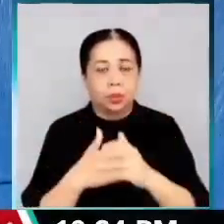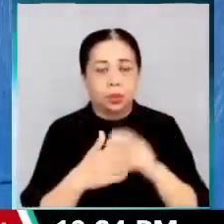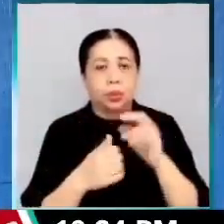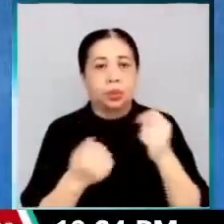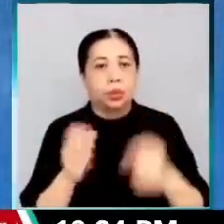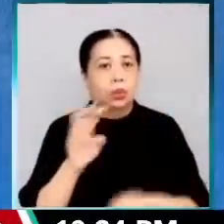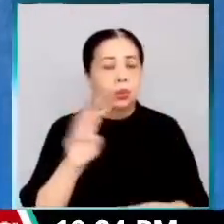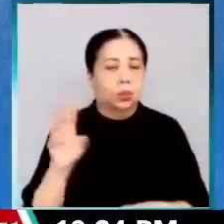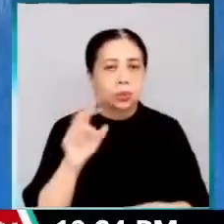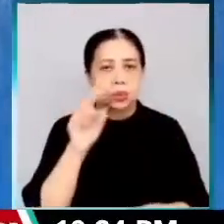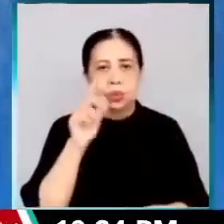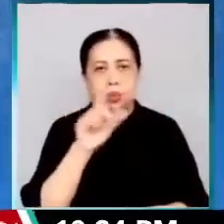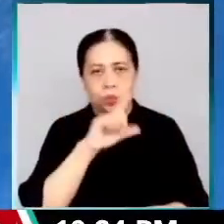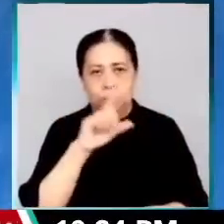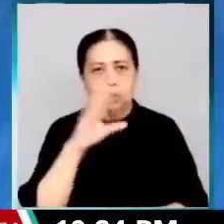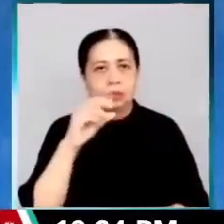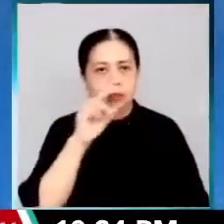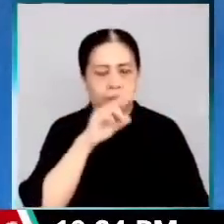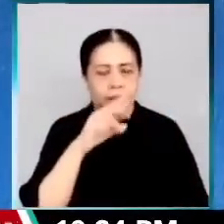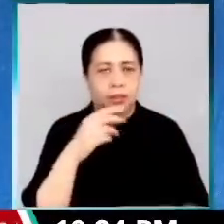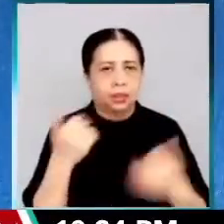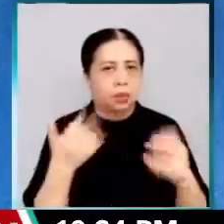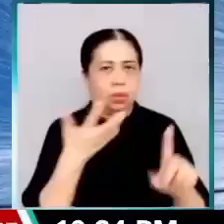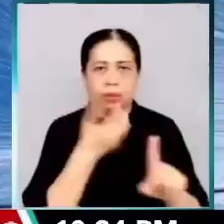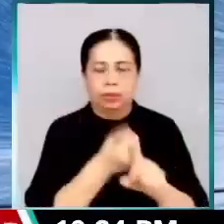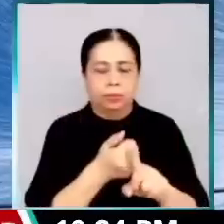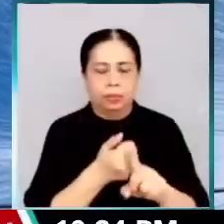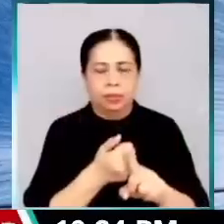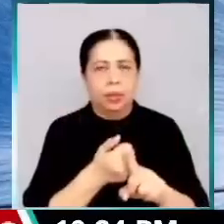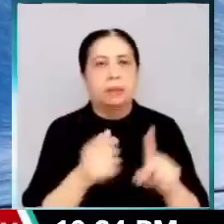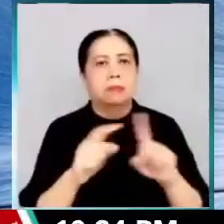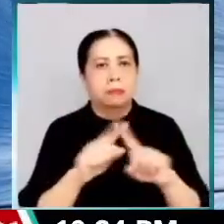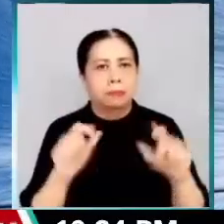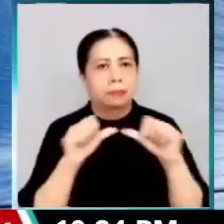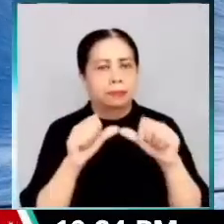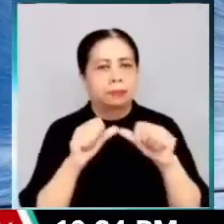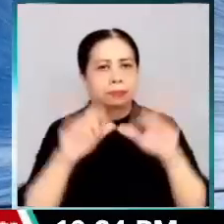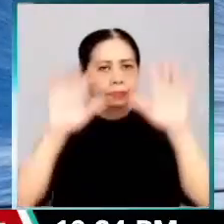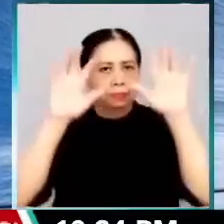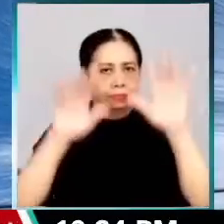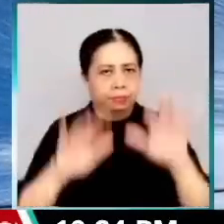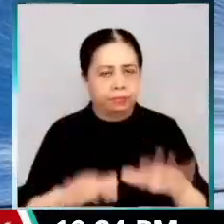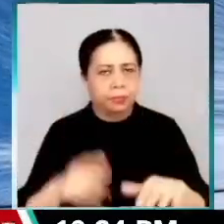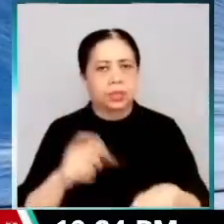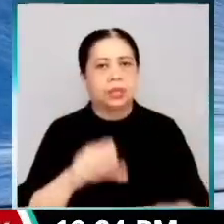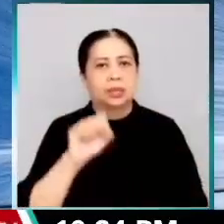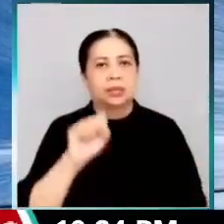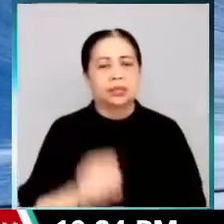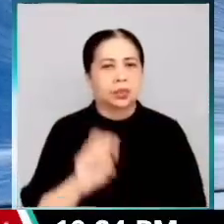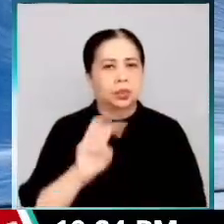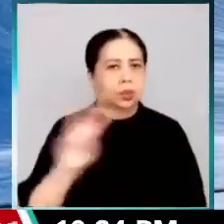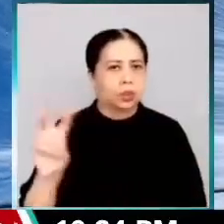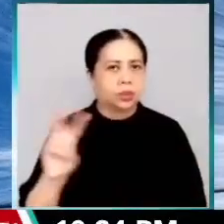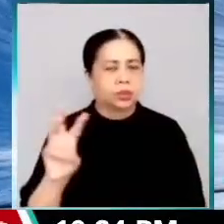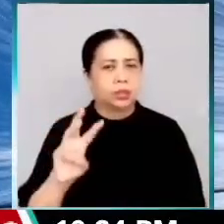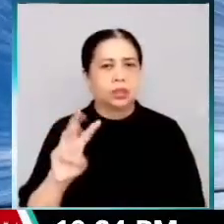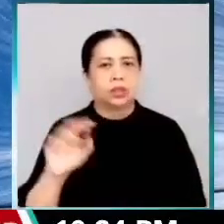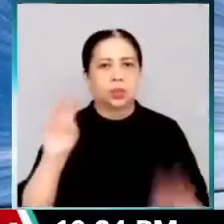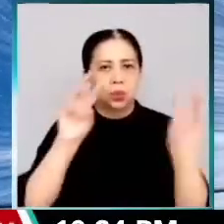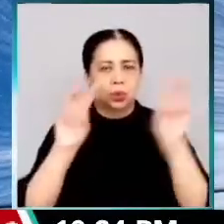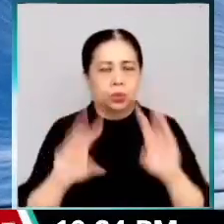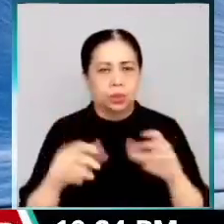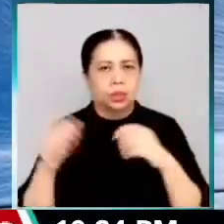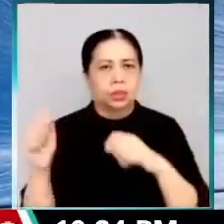Sa ngayon, wala pa yung epekto sa bansa pero patuloy ang pag-ulang dala ng southwesterly wind flow at localized